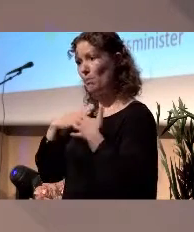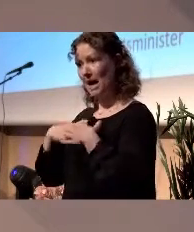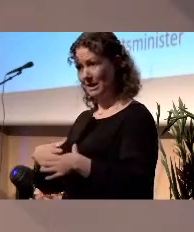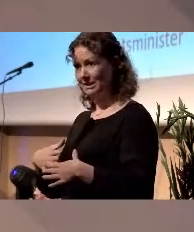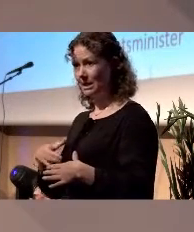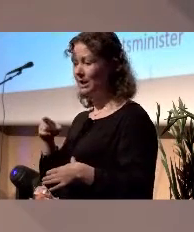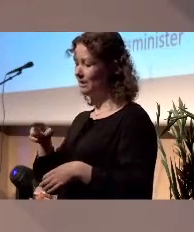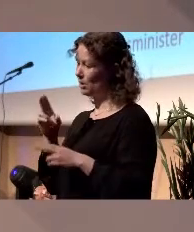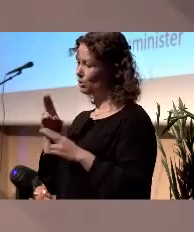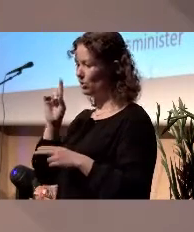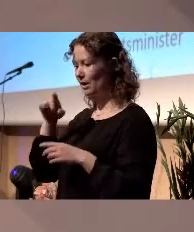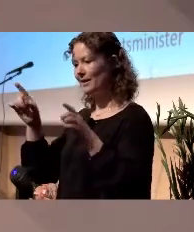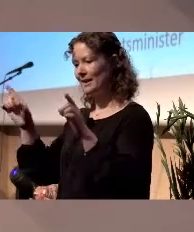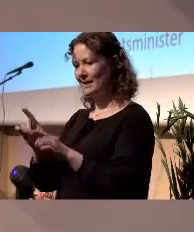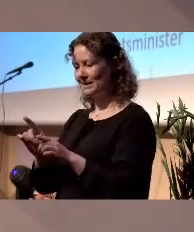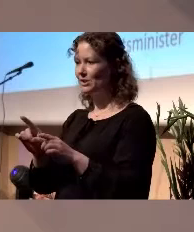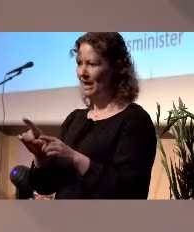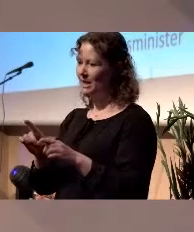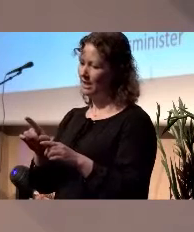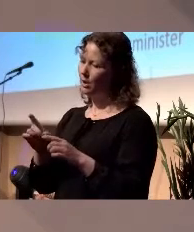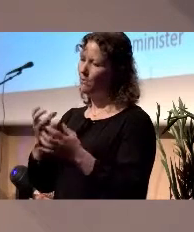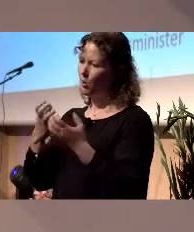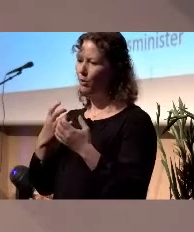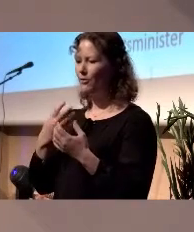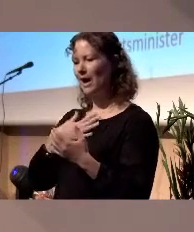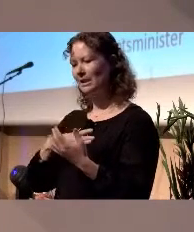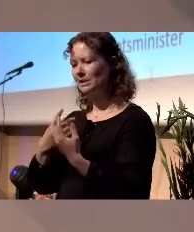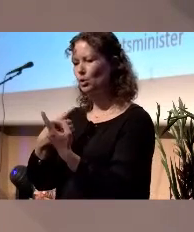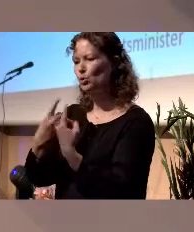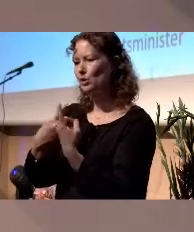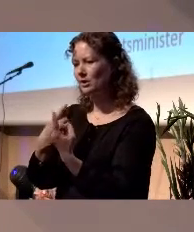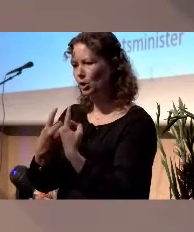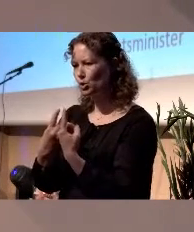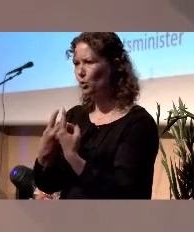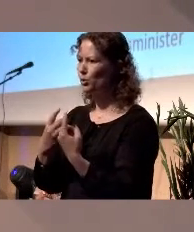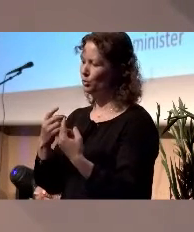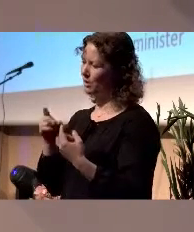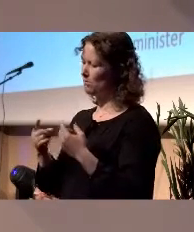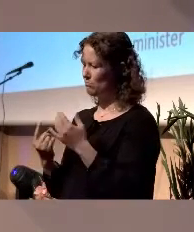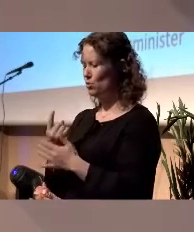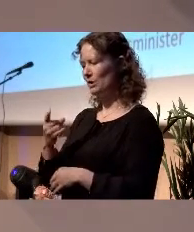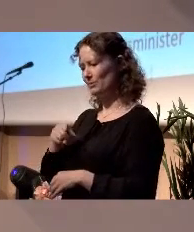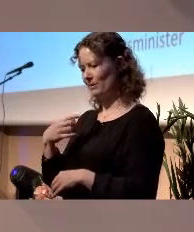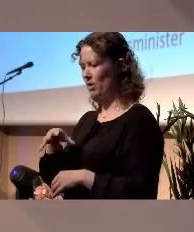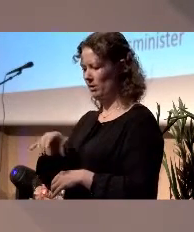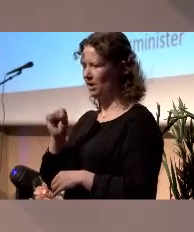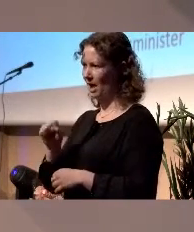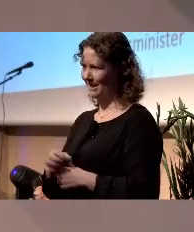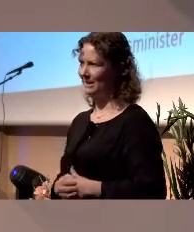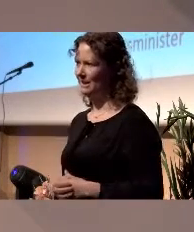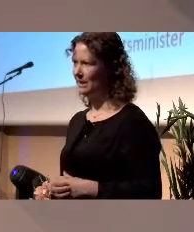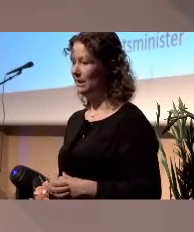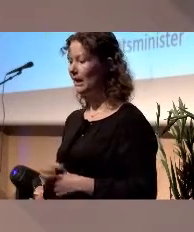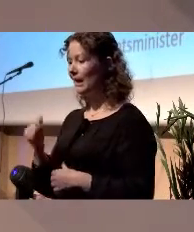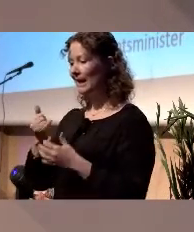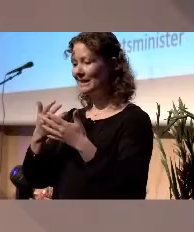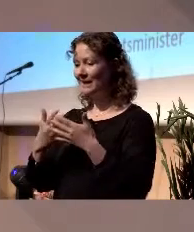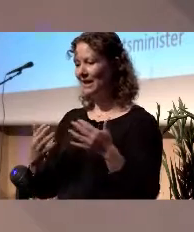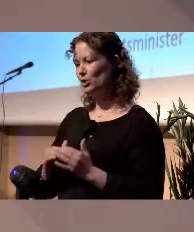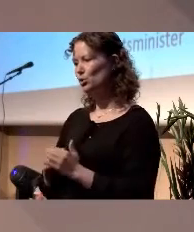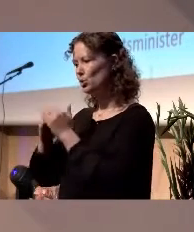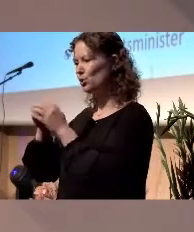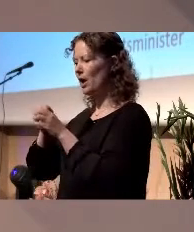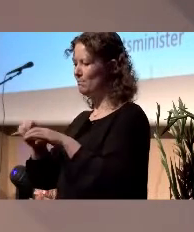også redusere behovet for helsekonsultasjoner. Og det er altså en kjempemulighet som vi må ta fatt i. Internett, sosiale medier